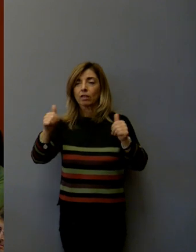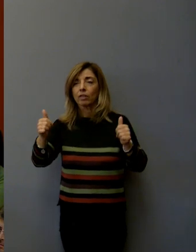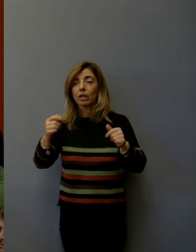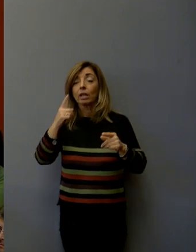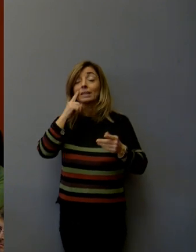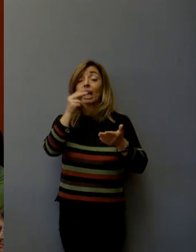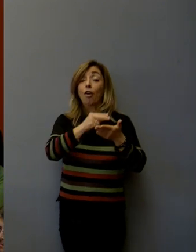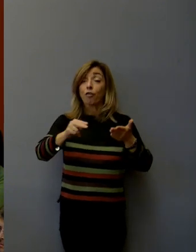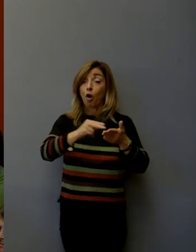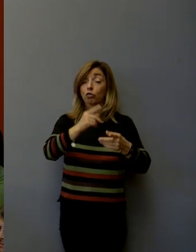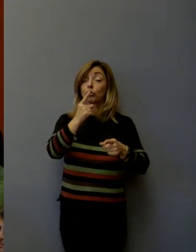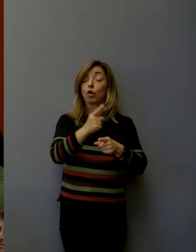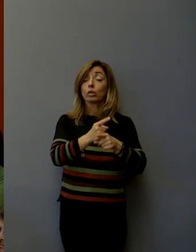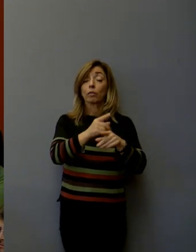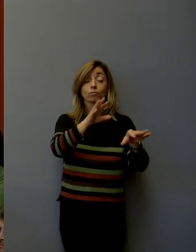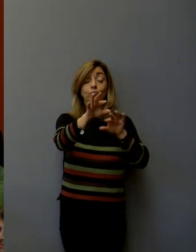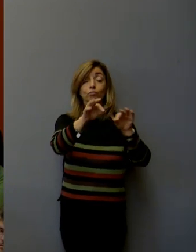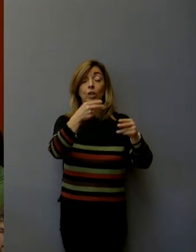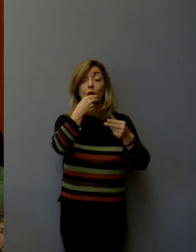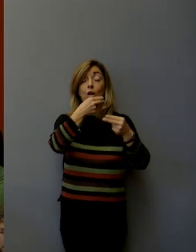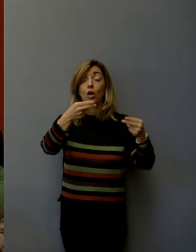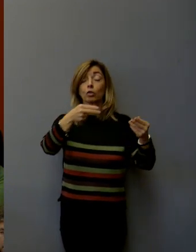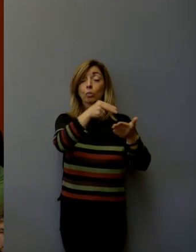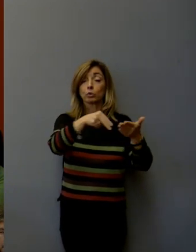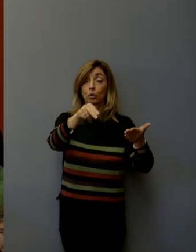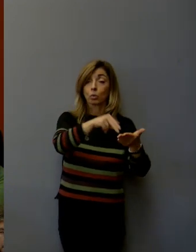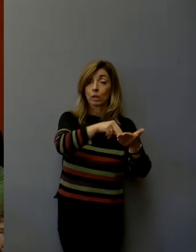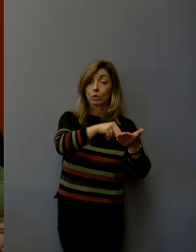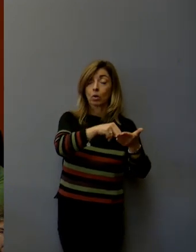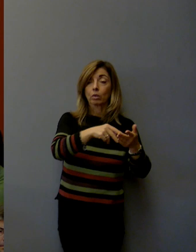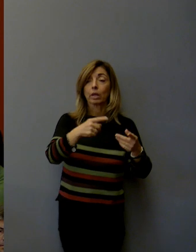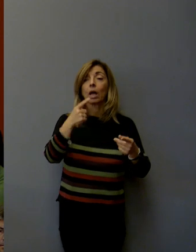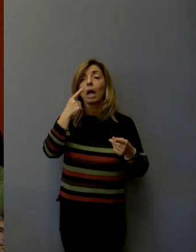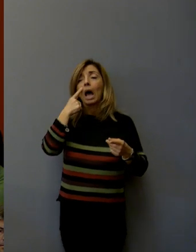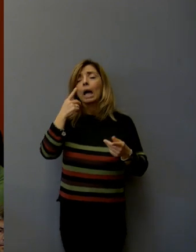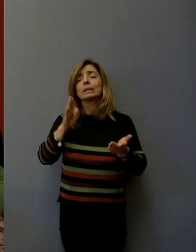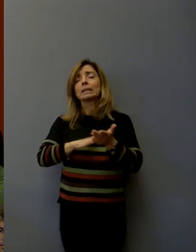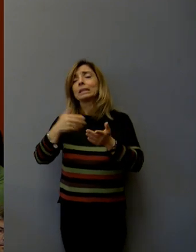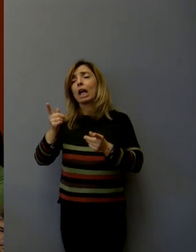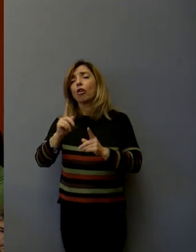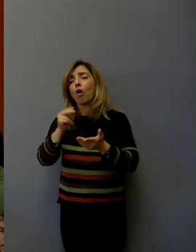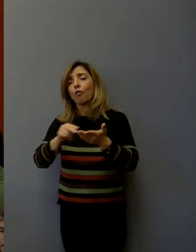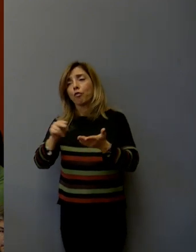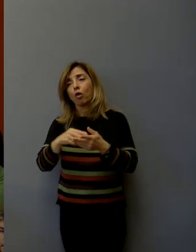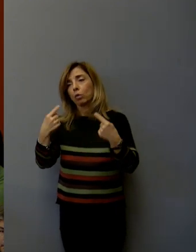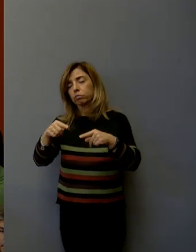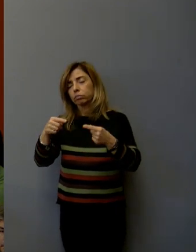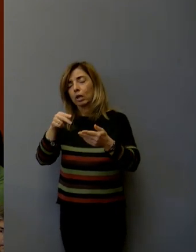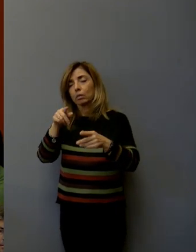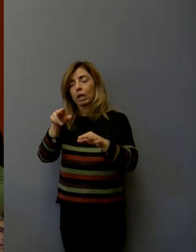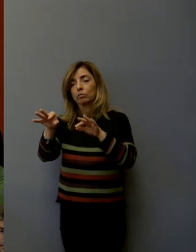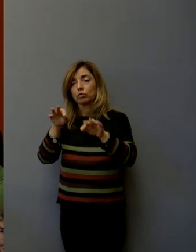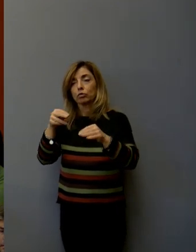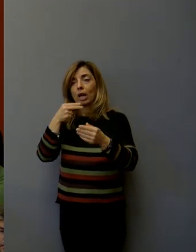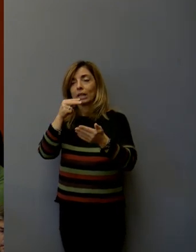o gli scrutatori anche se non voto secondo elemento terzo elemento se io devo avere il numero